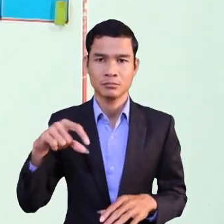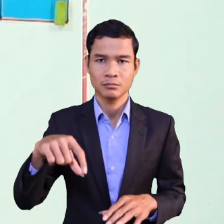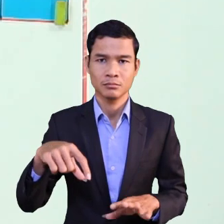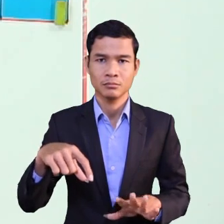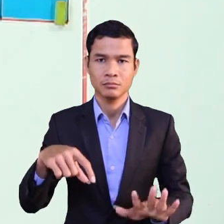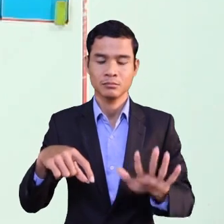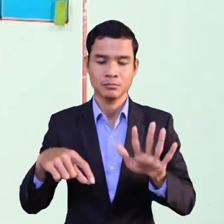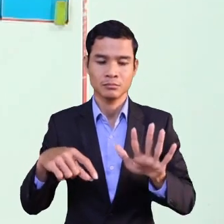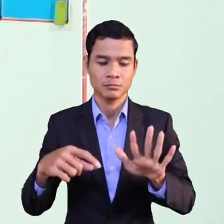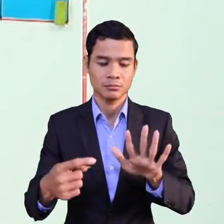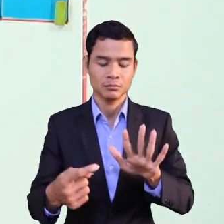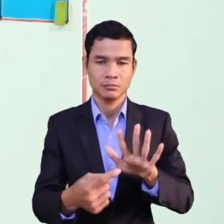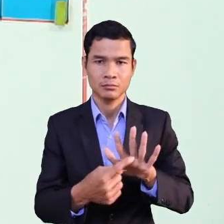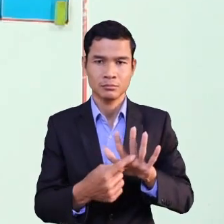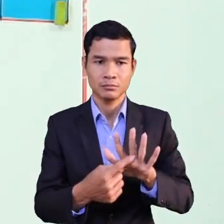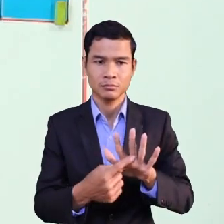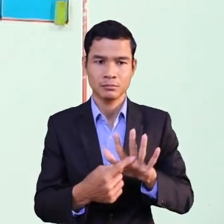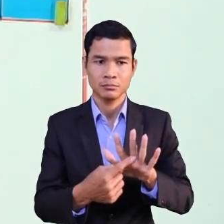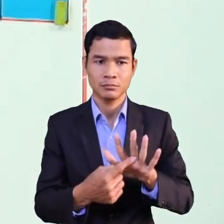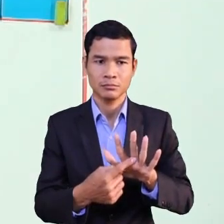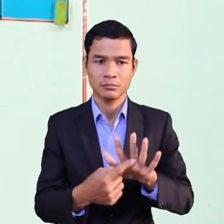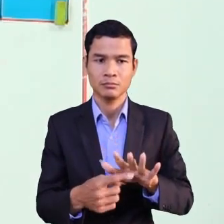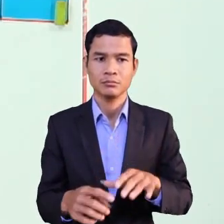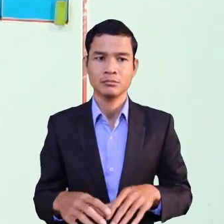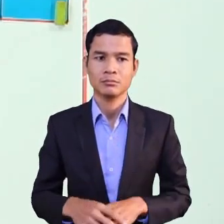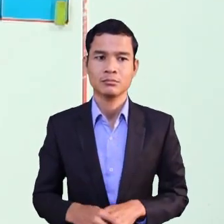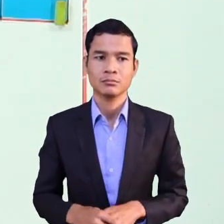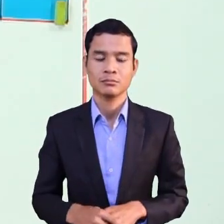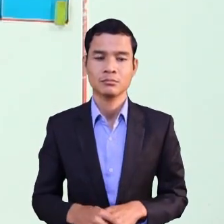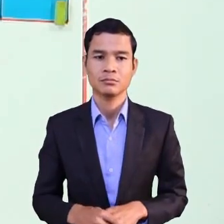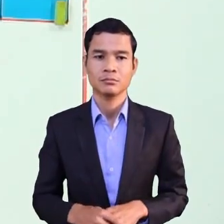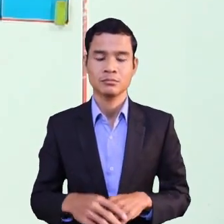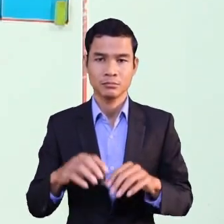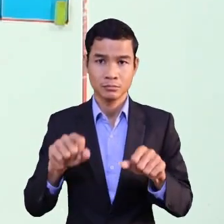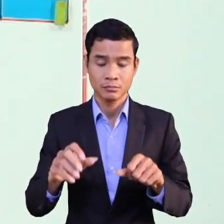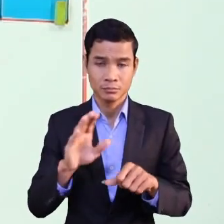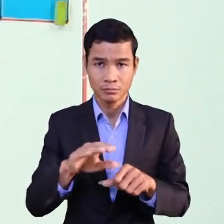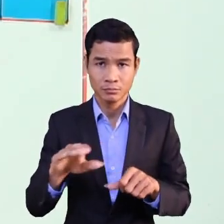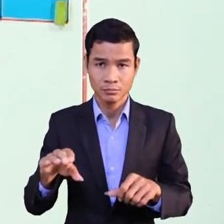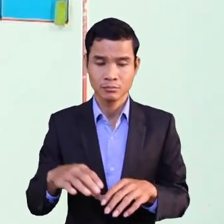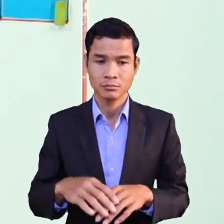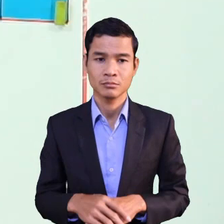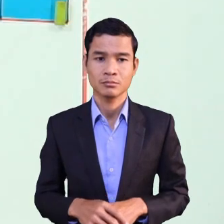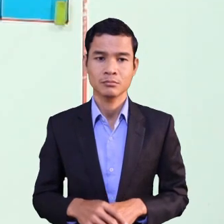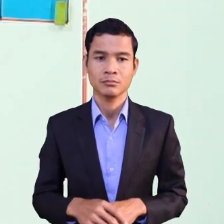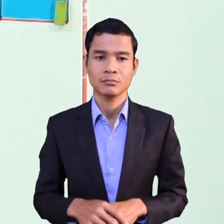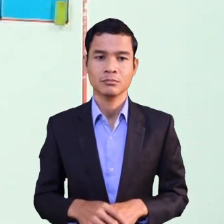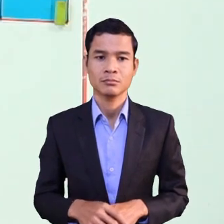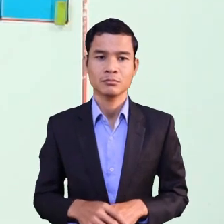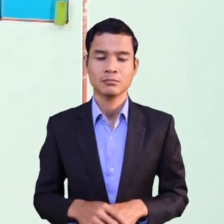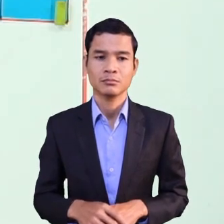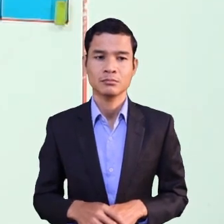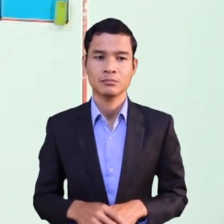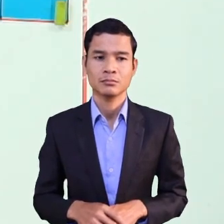កអុកកោចាកូន